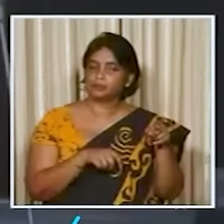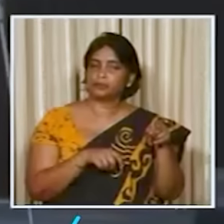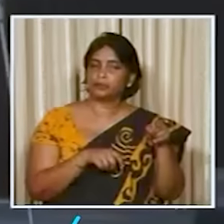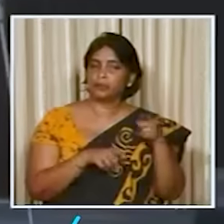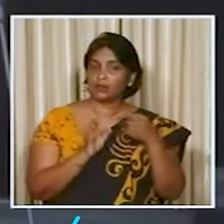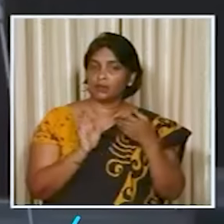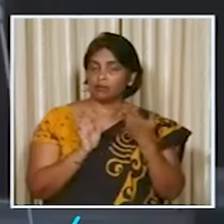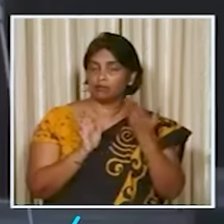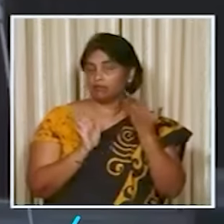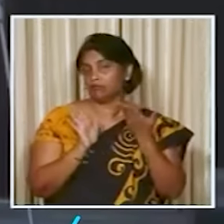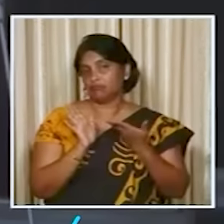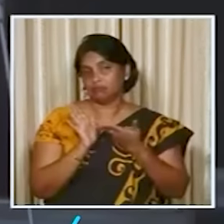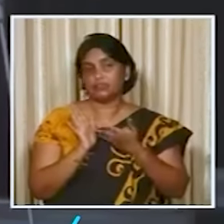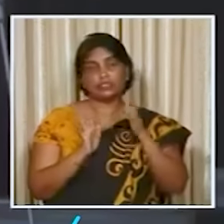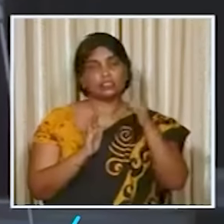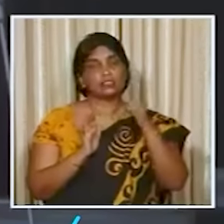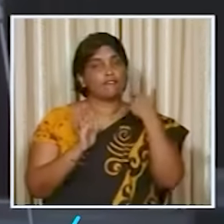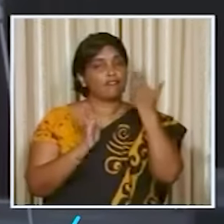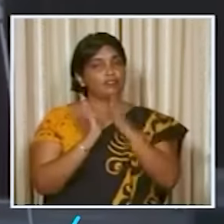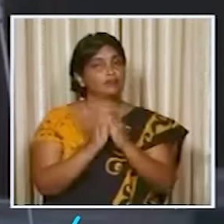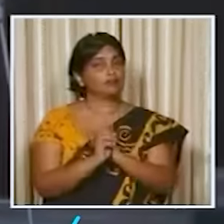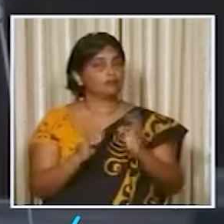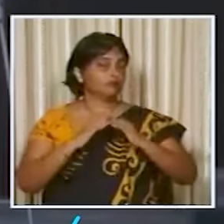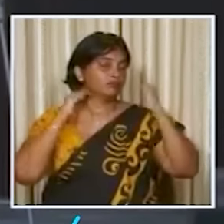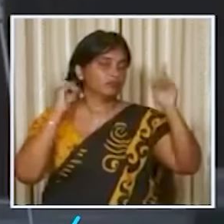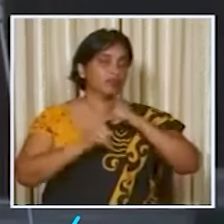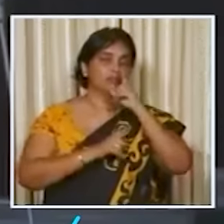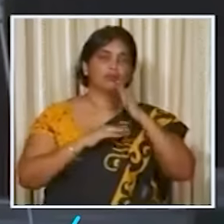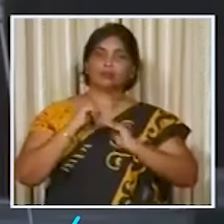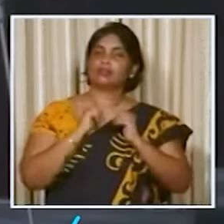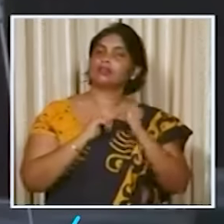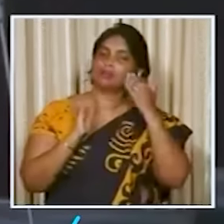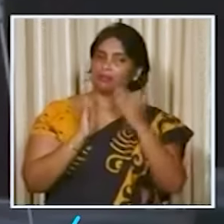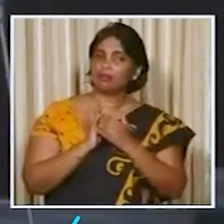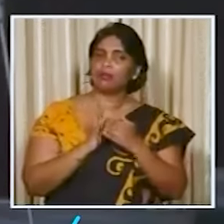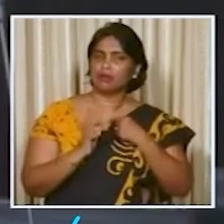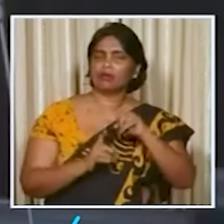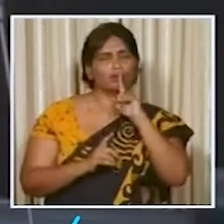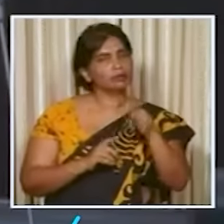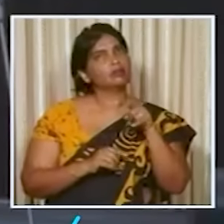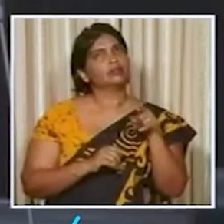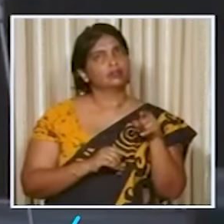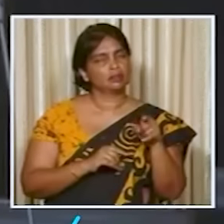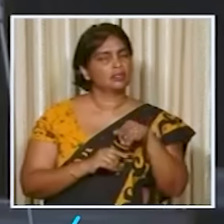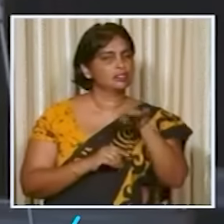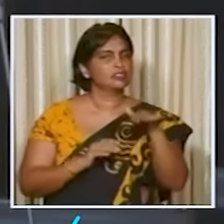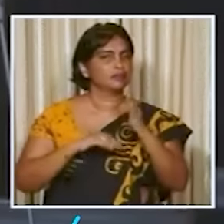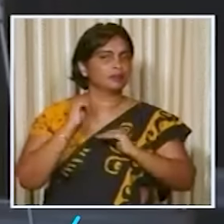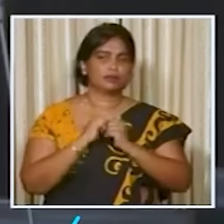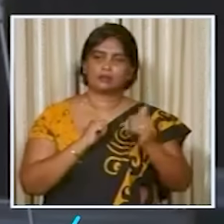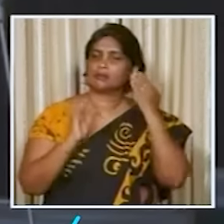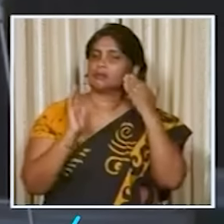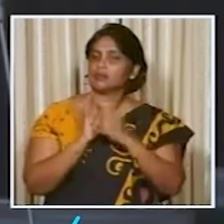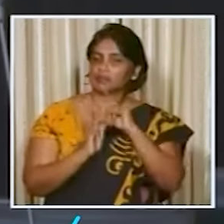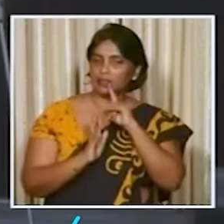මේ සමාජ මාධ්‍ය තුල මහයලින් කතා කරන ඔවුන්ගේ ක්‍රියාවලිය පිළිබඳව අපි ඔවුන්ගෙන් අහනවා. සමාජ ක්‍රියාකාරකයන්ගෙන්